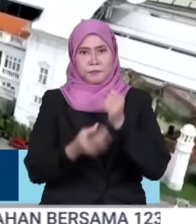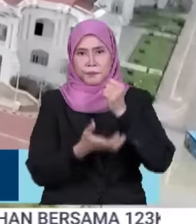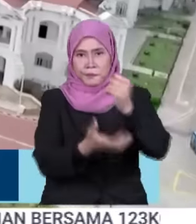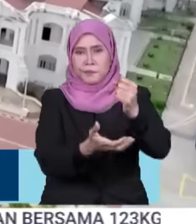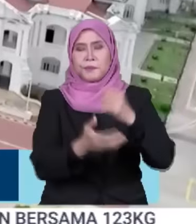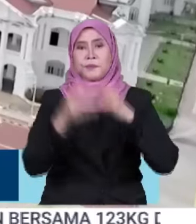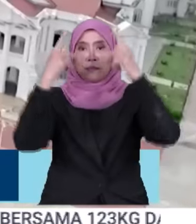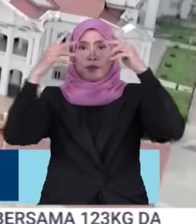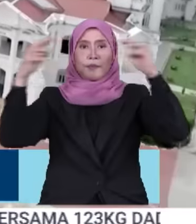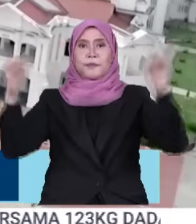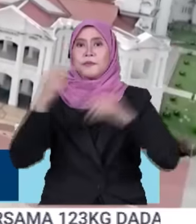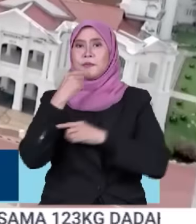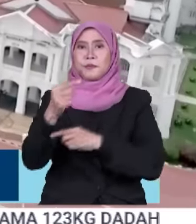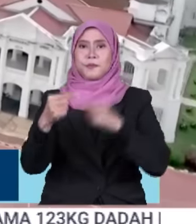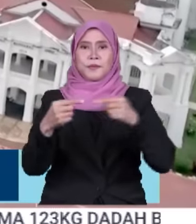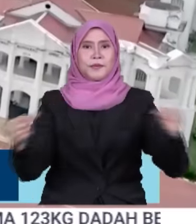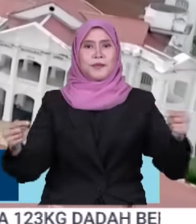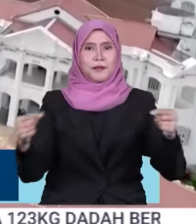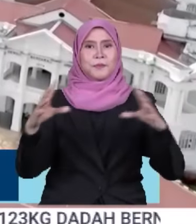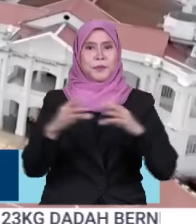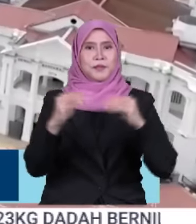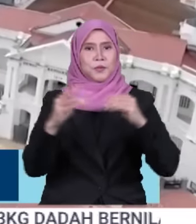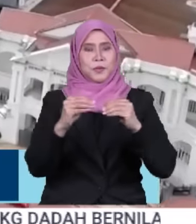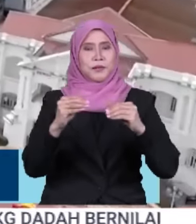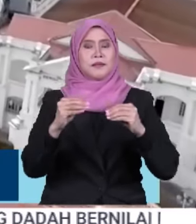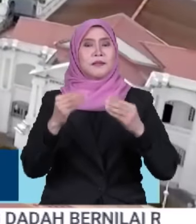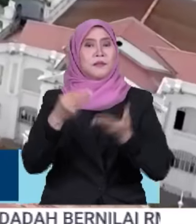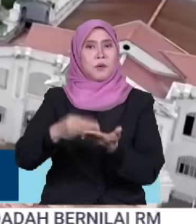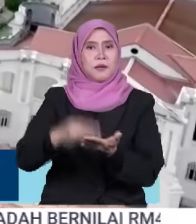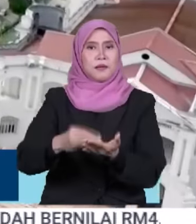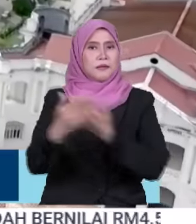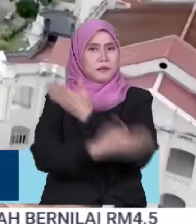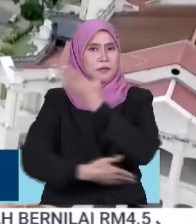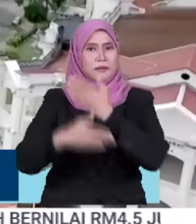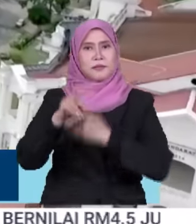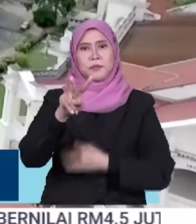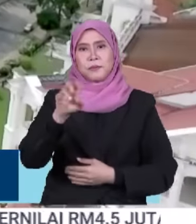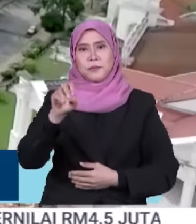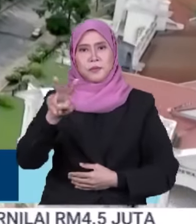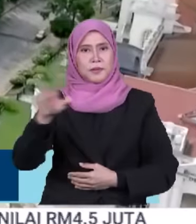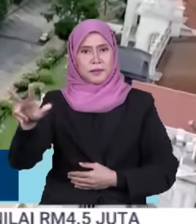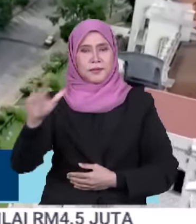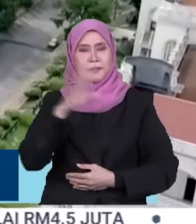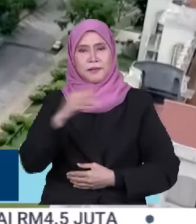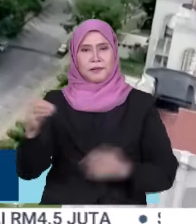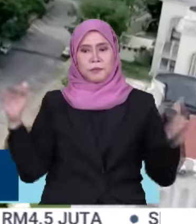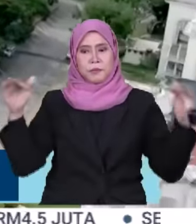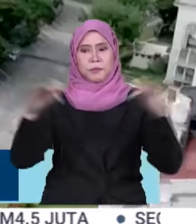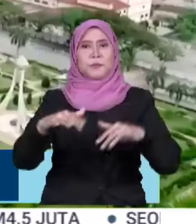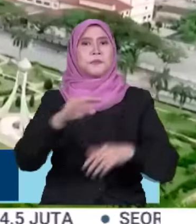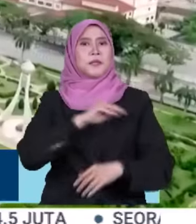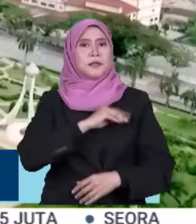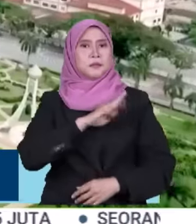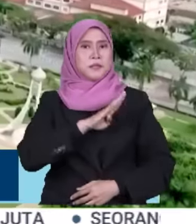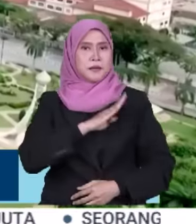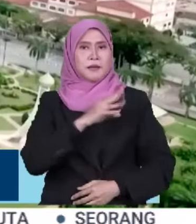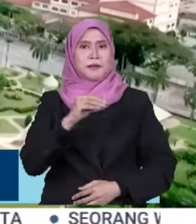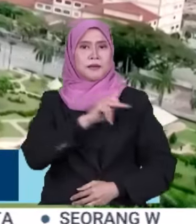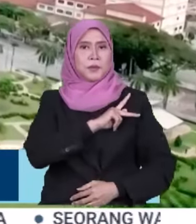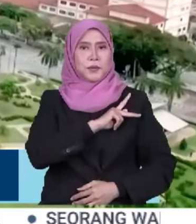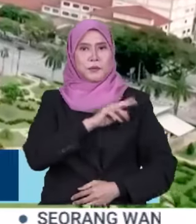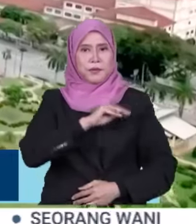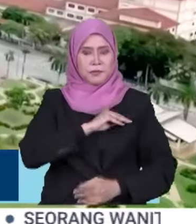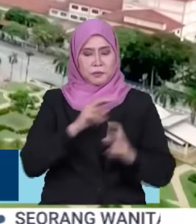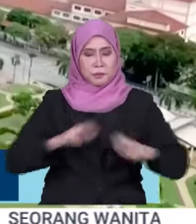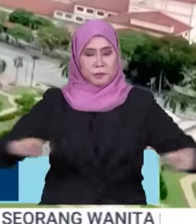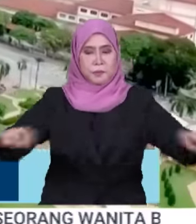berkata keputusan diputuskan pada mesyuarat Majlis Kewangan Negara 2023 dan dihadiri semua menteri besar dan ketua menteri